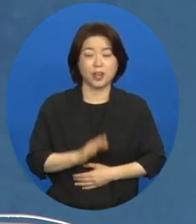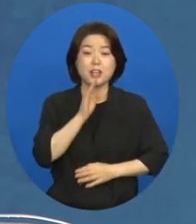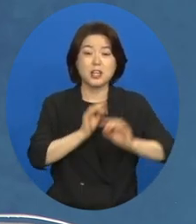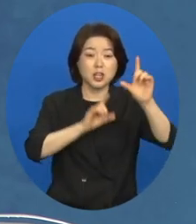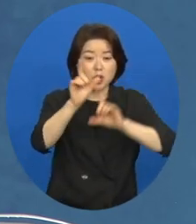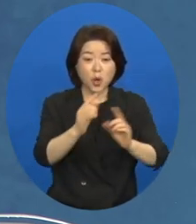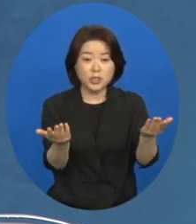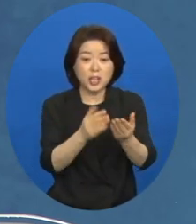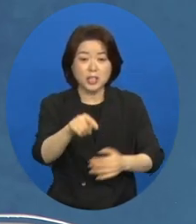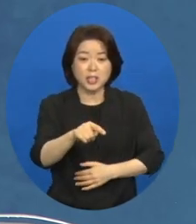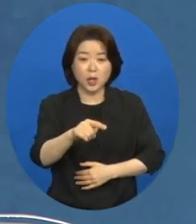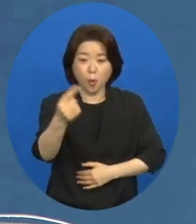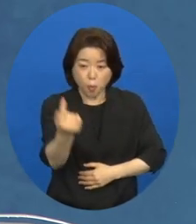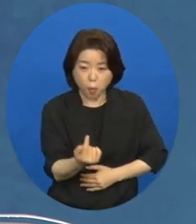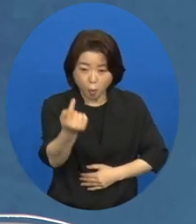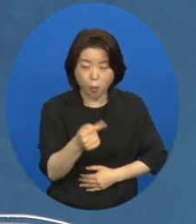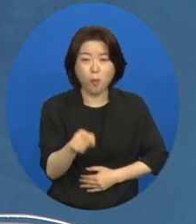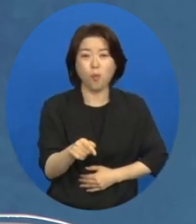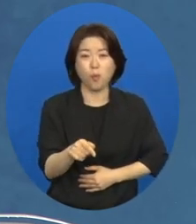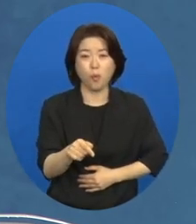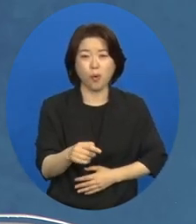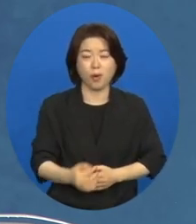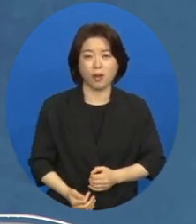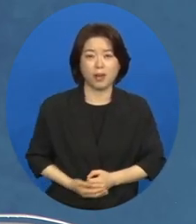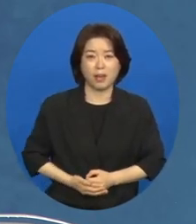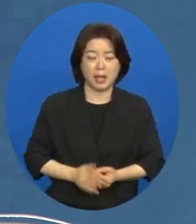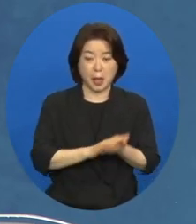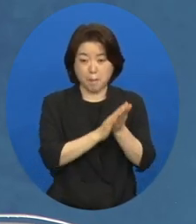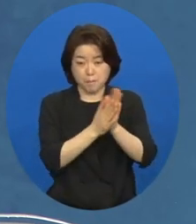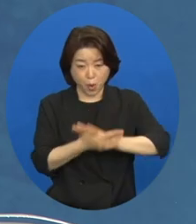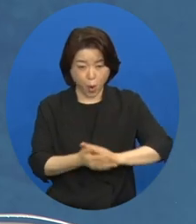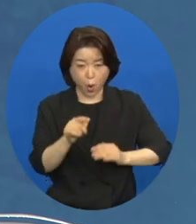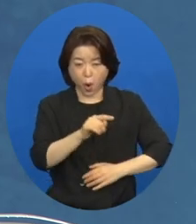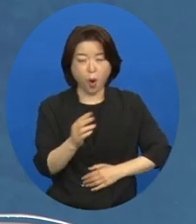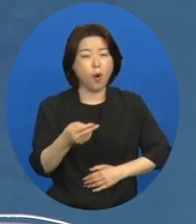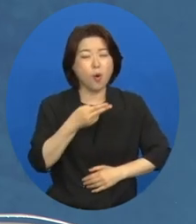앞에 놓이게 되잖아요. 변화된 현실이 있잖아요.